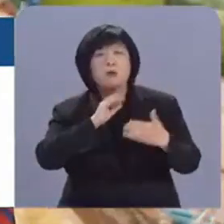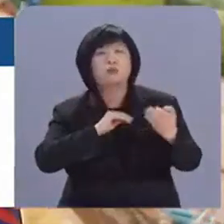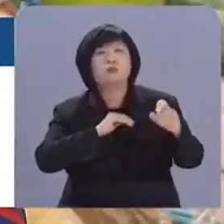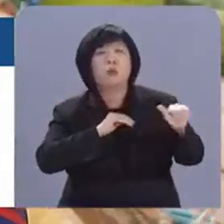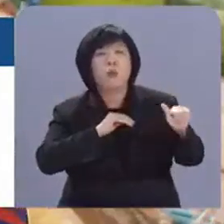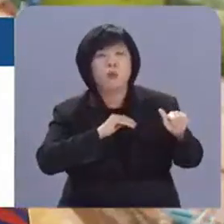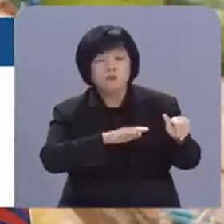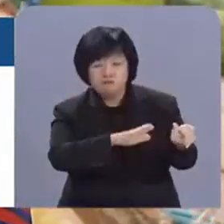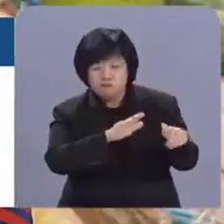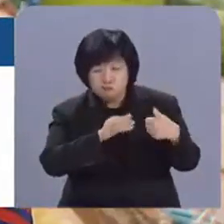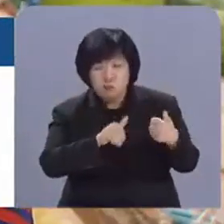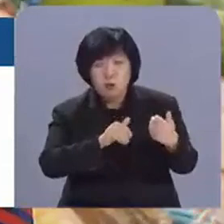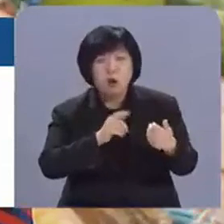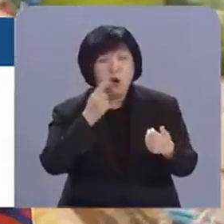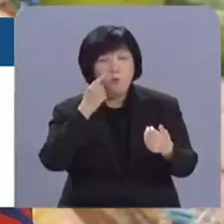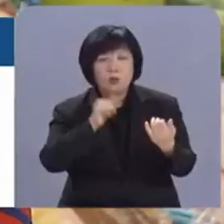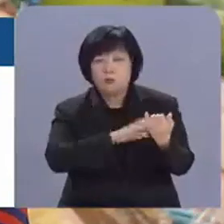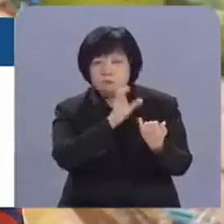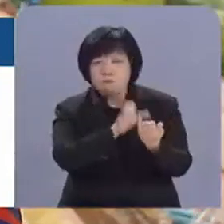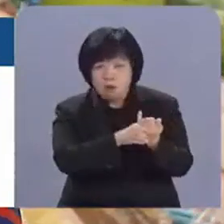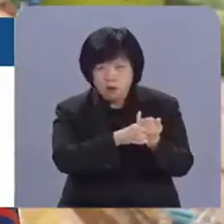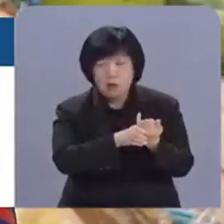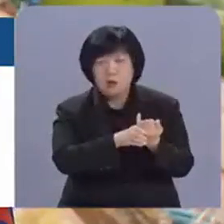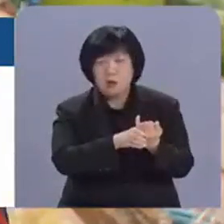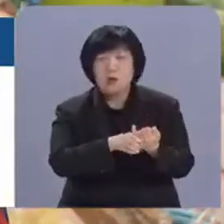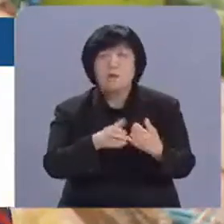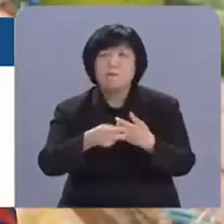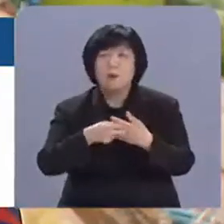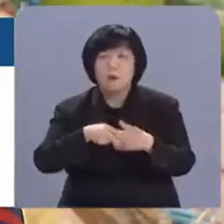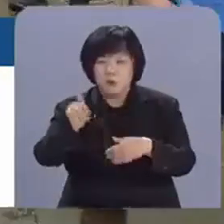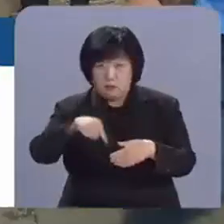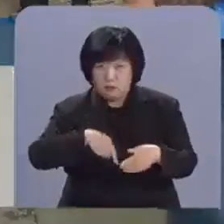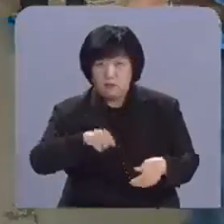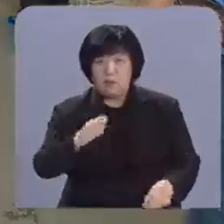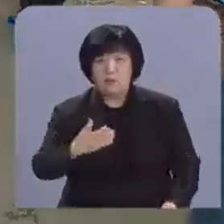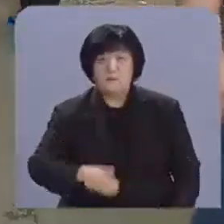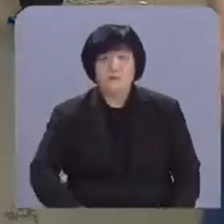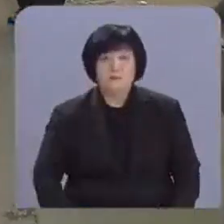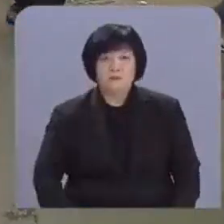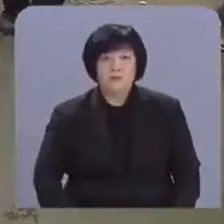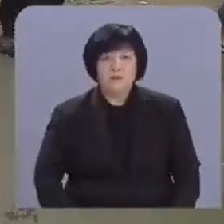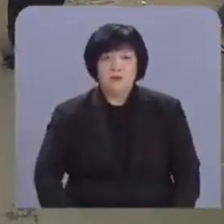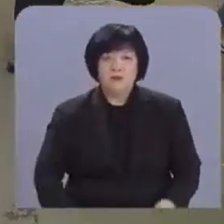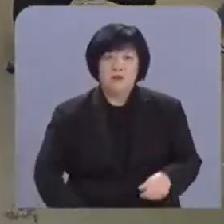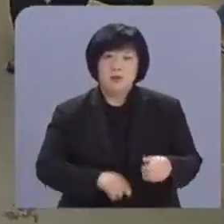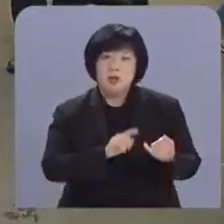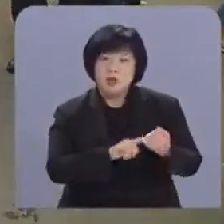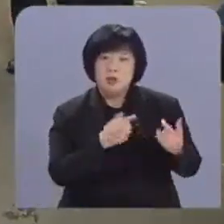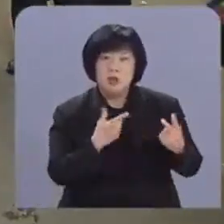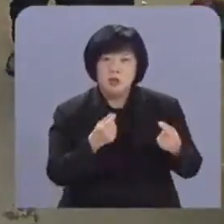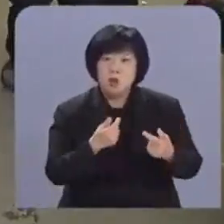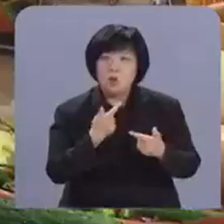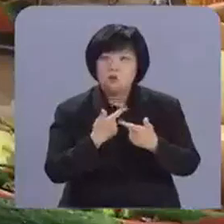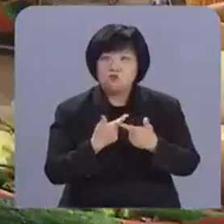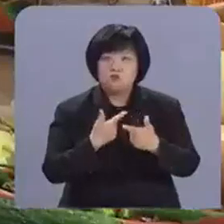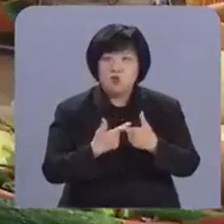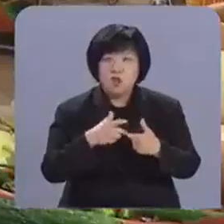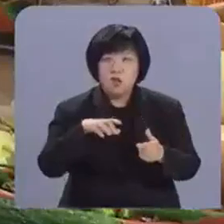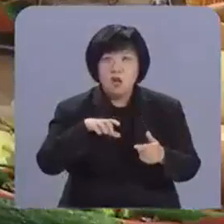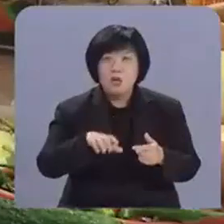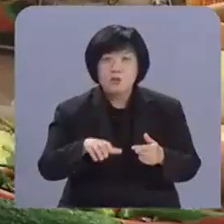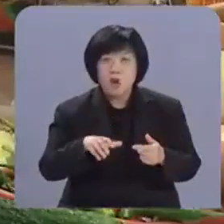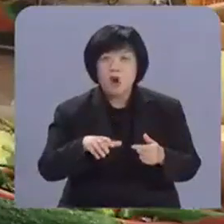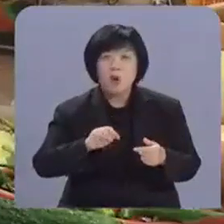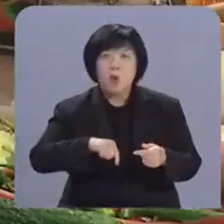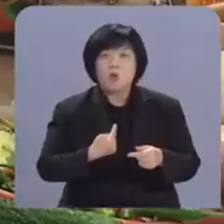95세입니다. 95세라도 엄마가 앉혀놓고 제가 병원에 갔다 오고. 임씨처럼 부산에서 직원 없이 혼자 일하는